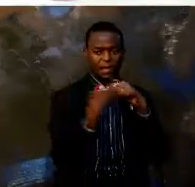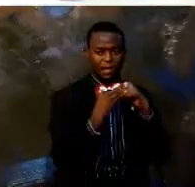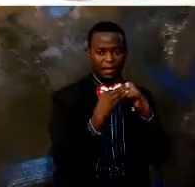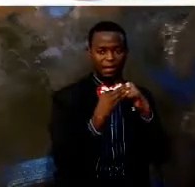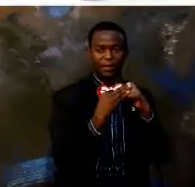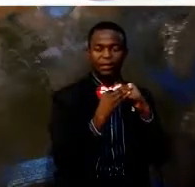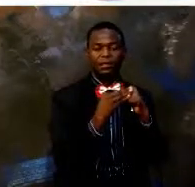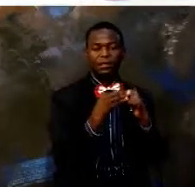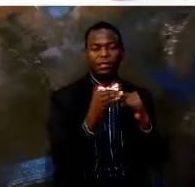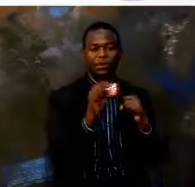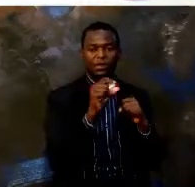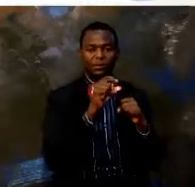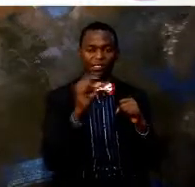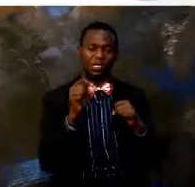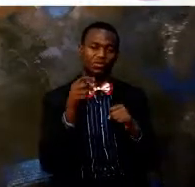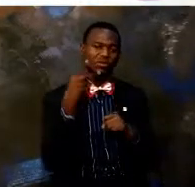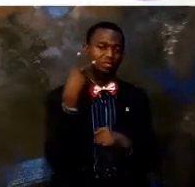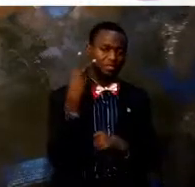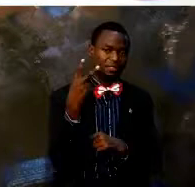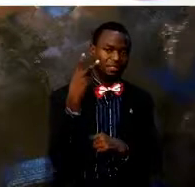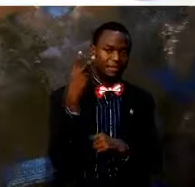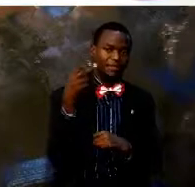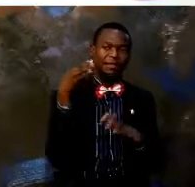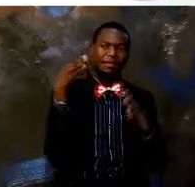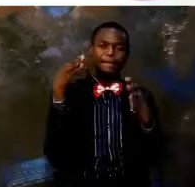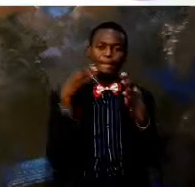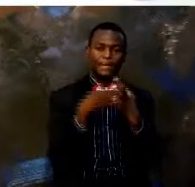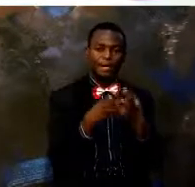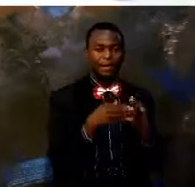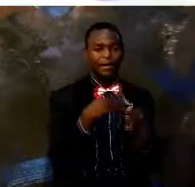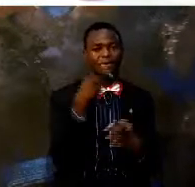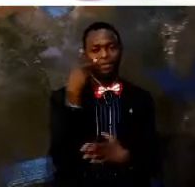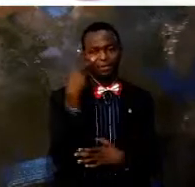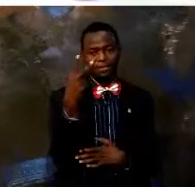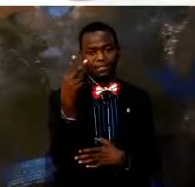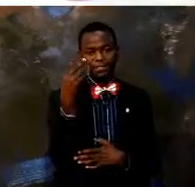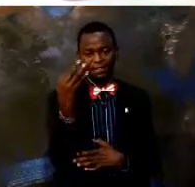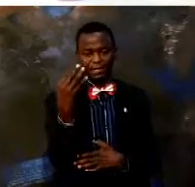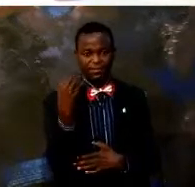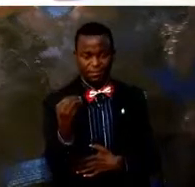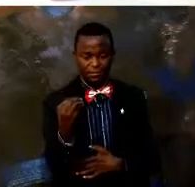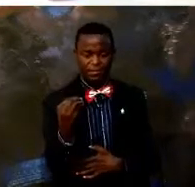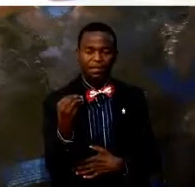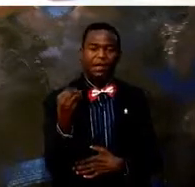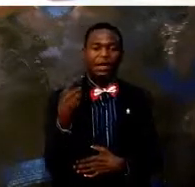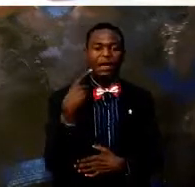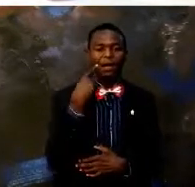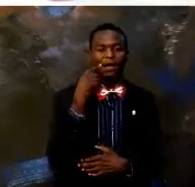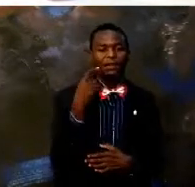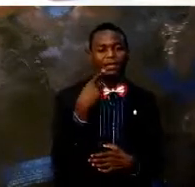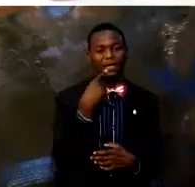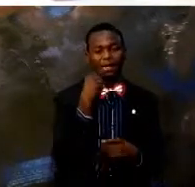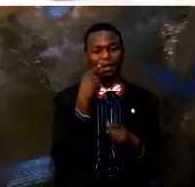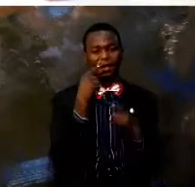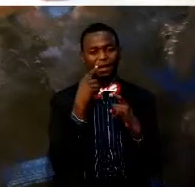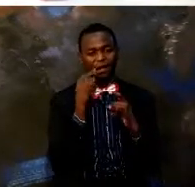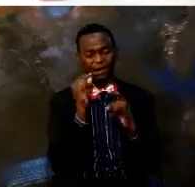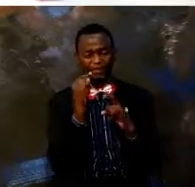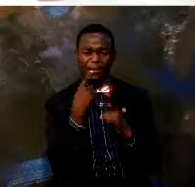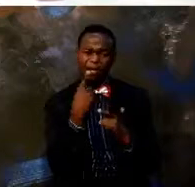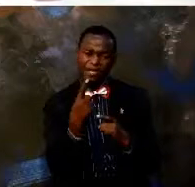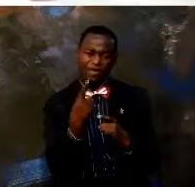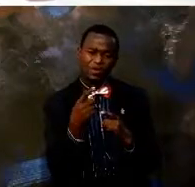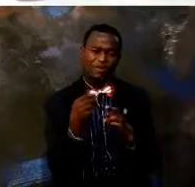na ule mstari wa 22 hadi mstari wa 30. Ona kauli ambayo inaelezea kila